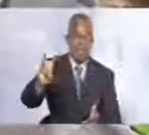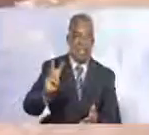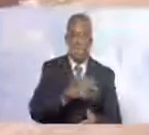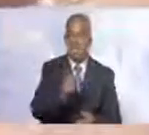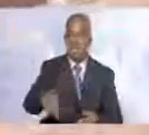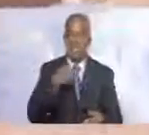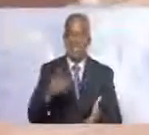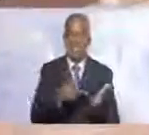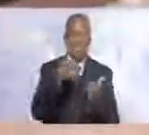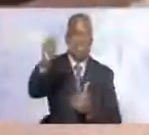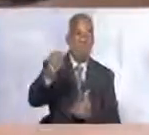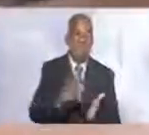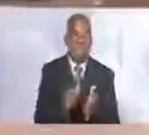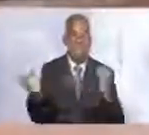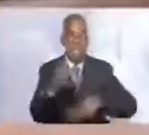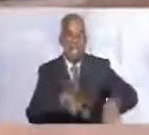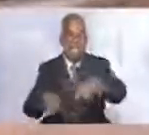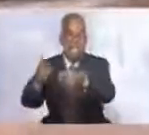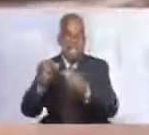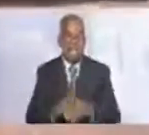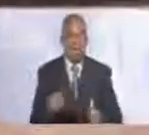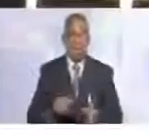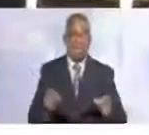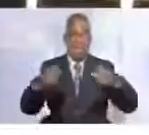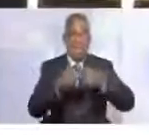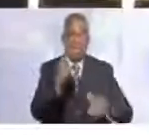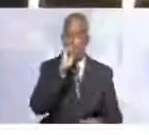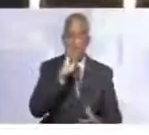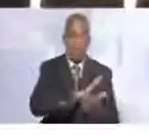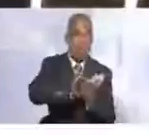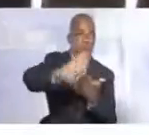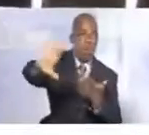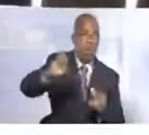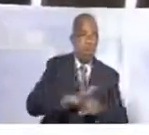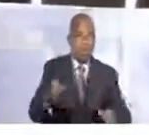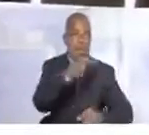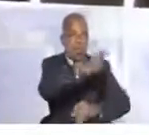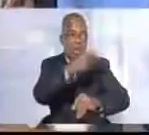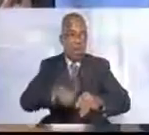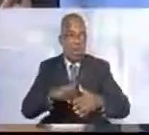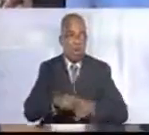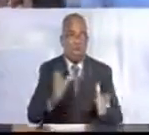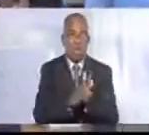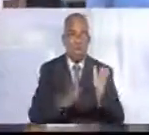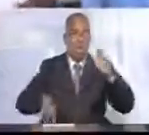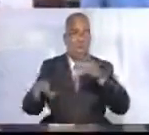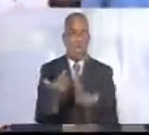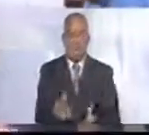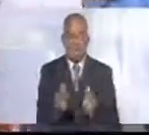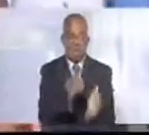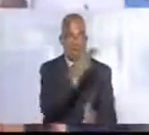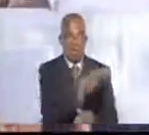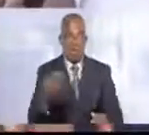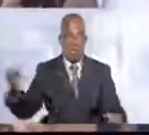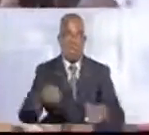portant essentiellement sur le reprofilage de routes, l'adduction en eau potable et l'équipement des centres de santé et des écoles en matériel didactique, ainsi que l'appui